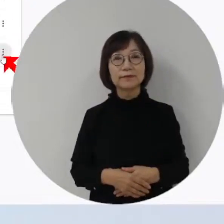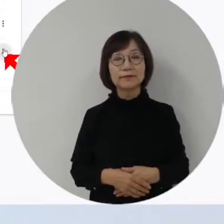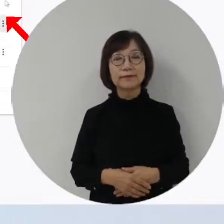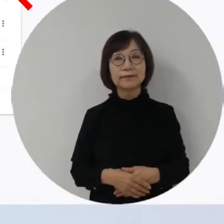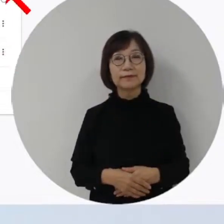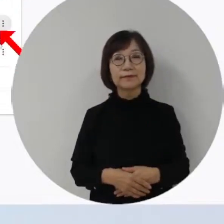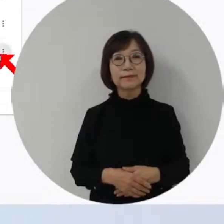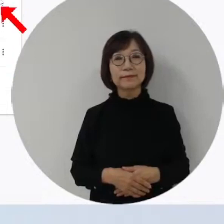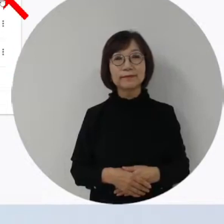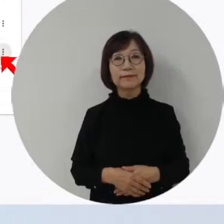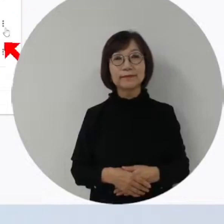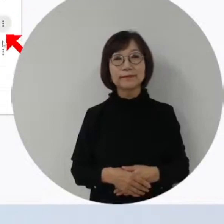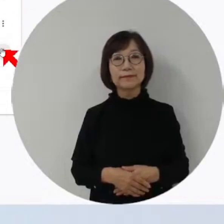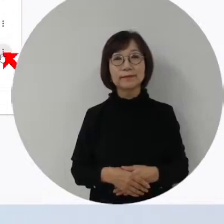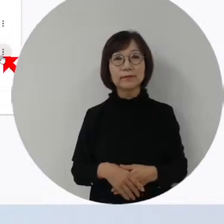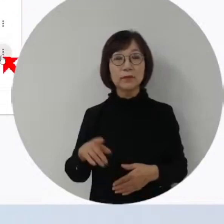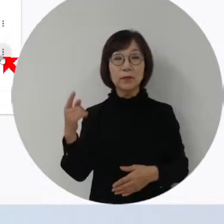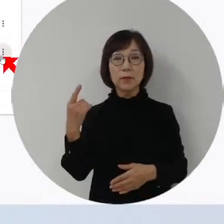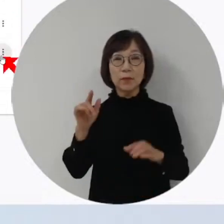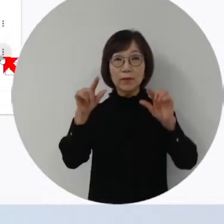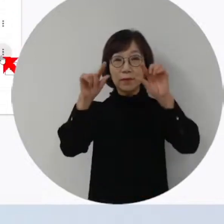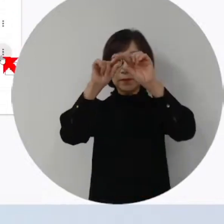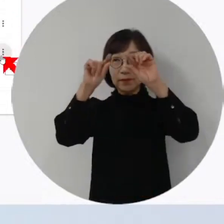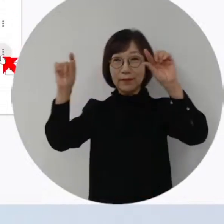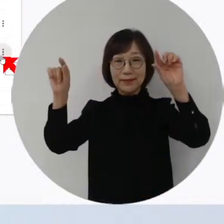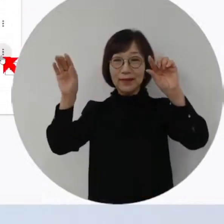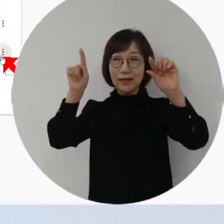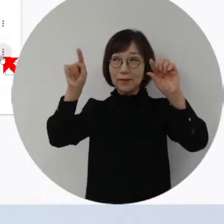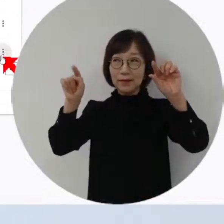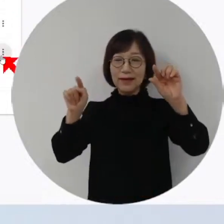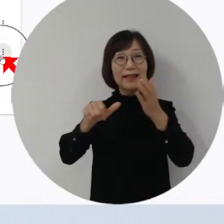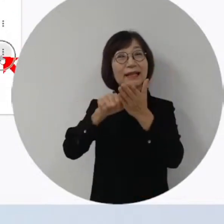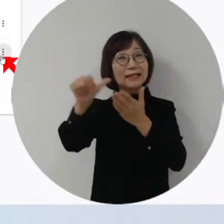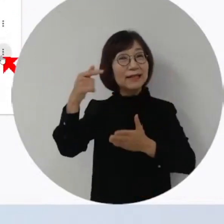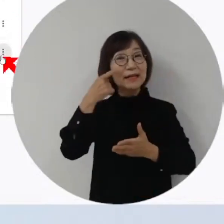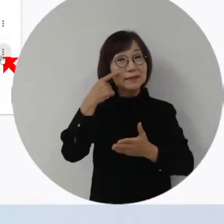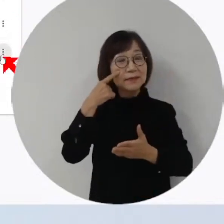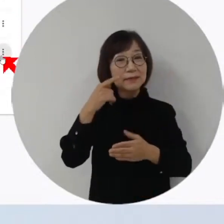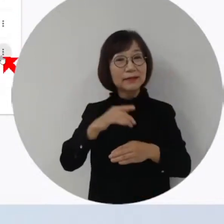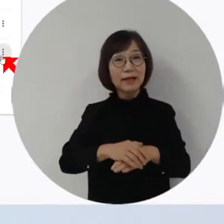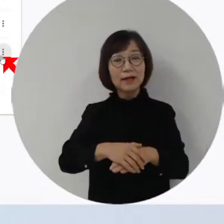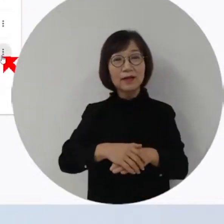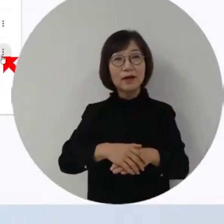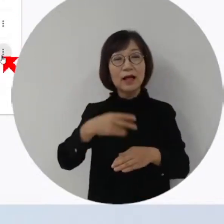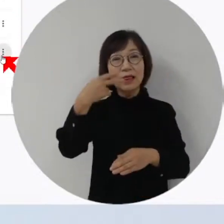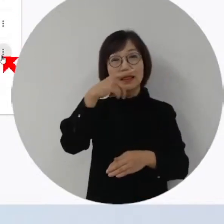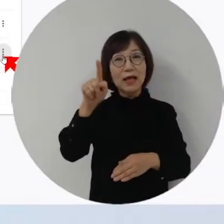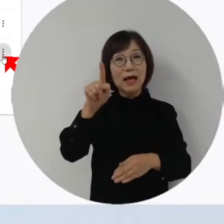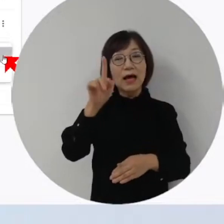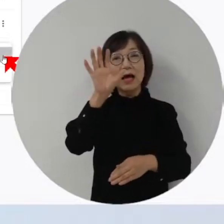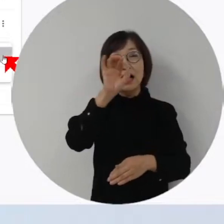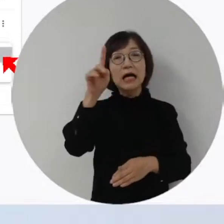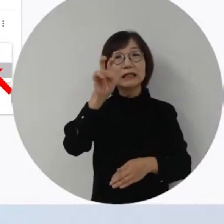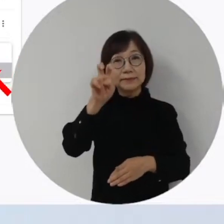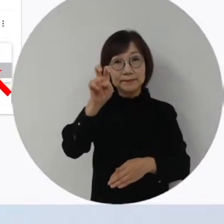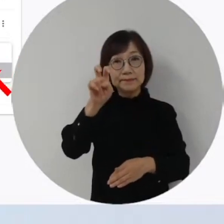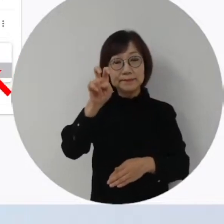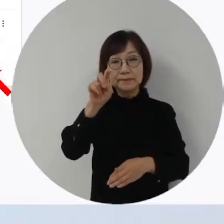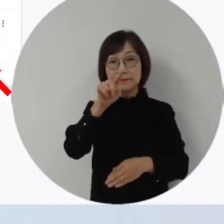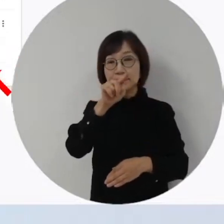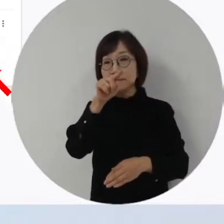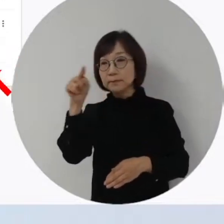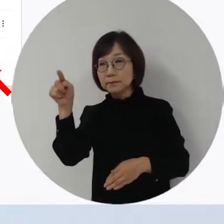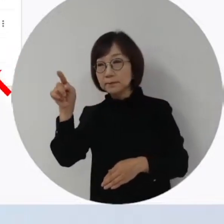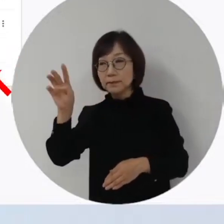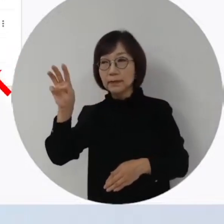요거를 일단은 다 삭제를 해 볼게요. 자, 다음 페이지 옆에 점점점 눌러서